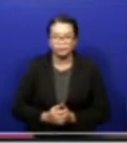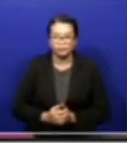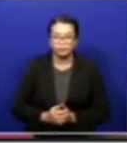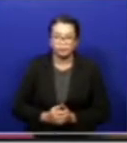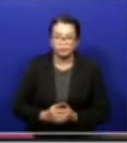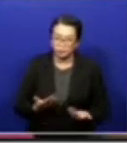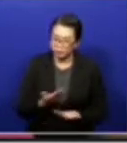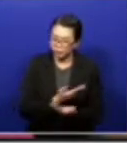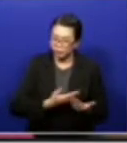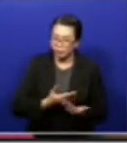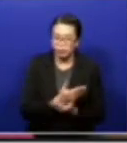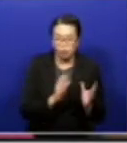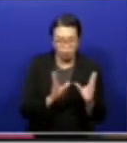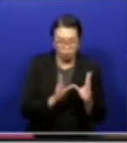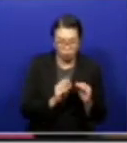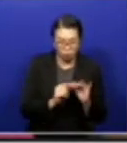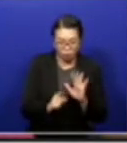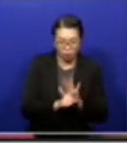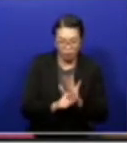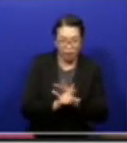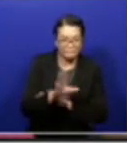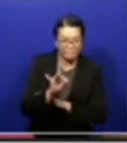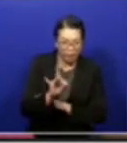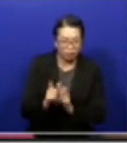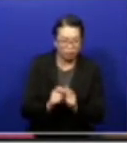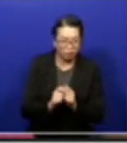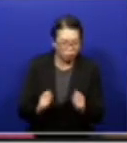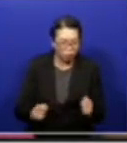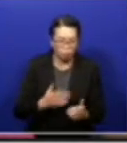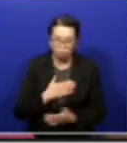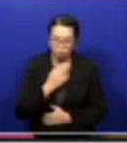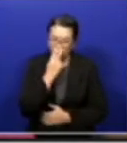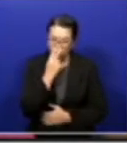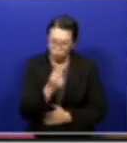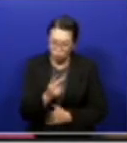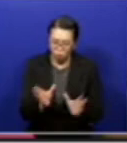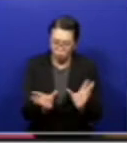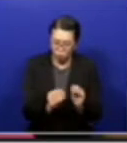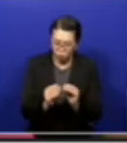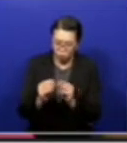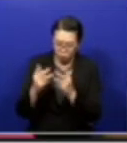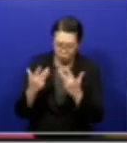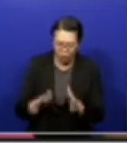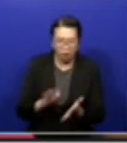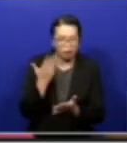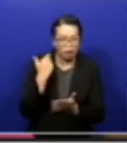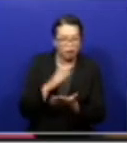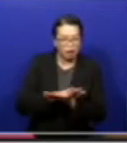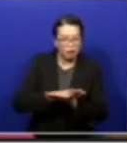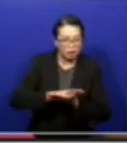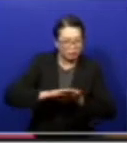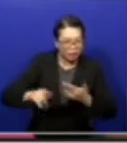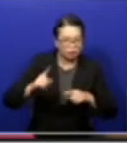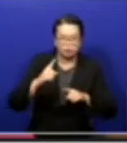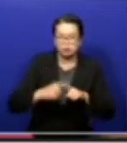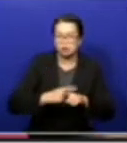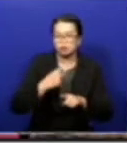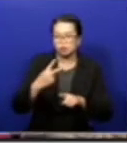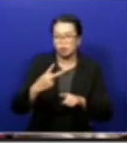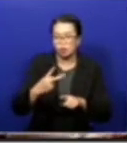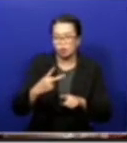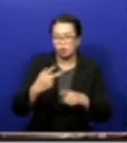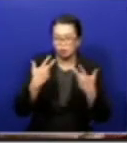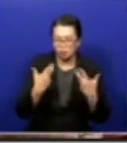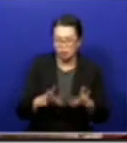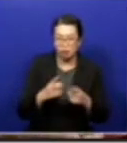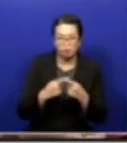เสร็จ8ครั้งอนุกรรมาธิการเนี่ยผมดูแล้วท่านก็เสร็จแล้วตั้งแต่เดือนกุมภาในขณะที่มีกร